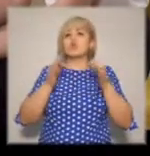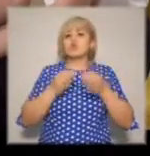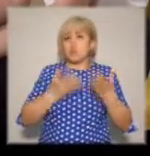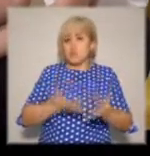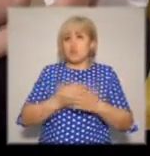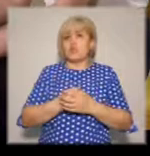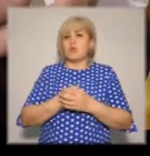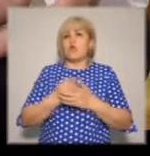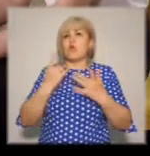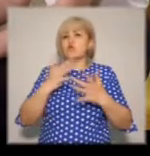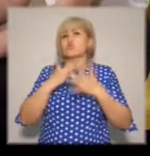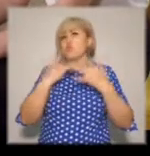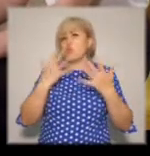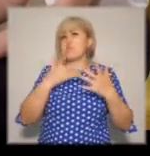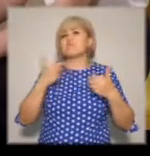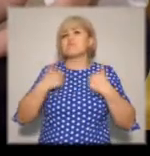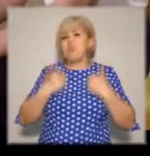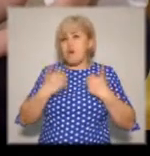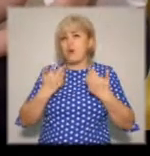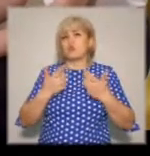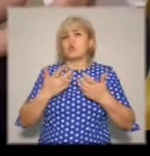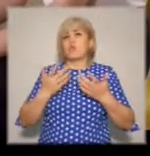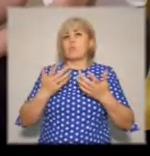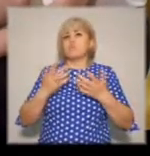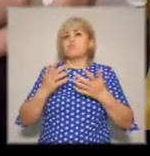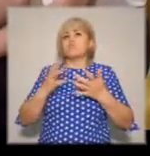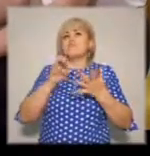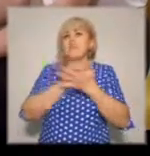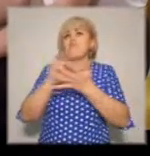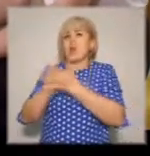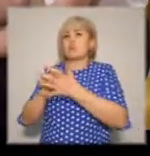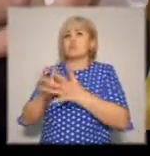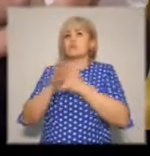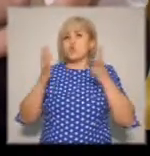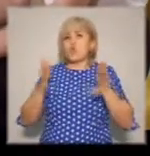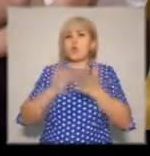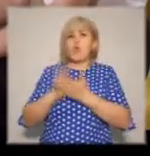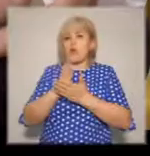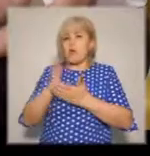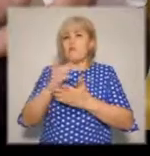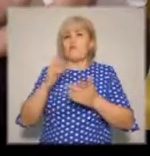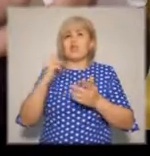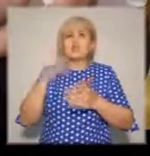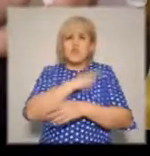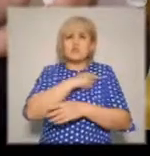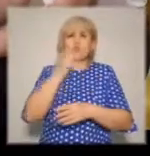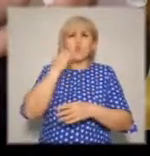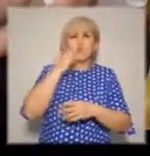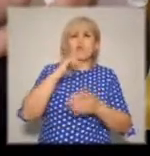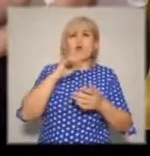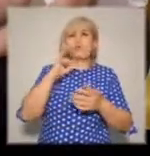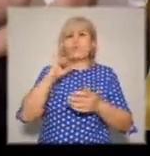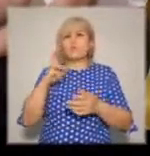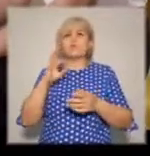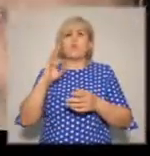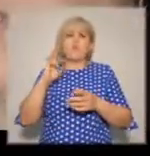географию. Владивосток, Москва, Томск, Омск, Новосибирск, Курган. То есть это очень ценится, потому что это судьи без своих пар, которые